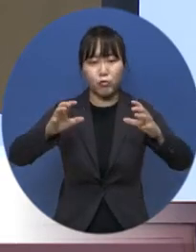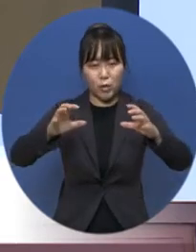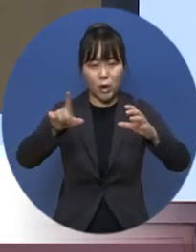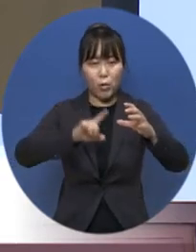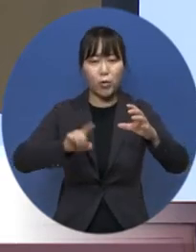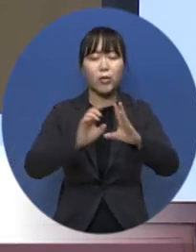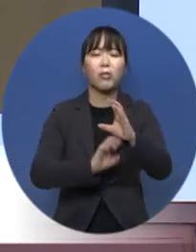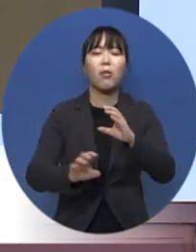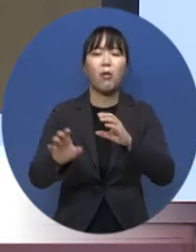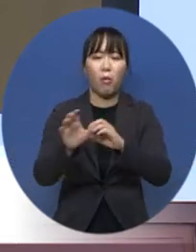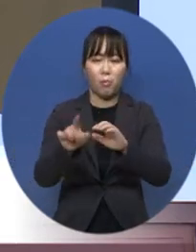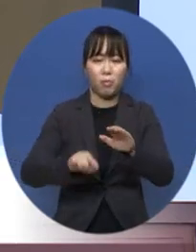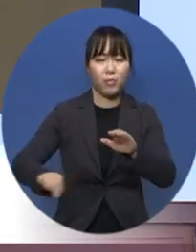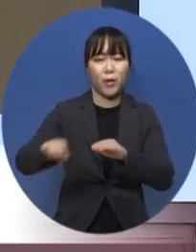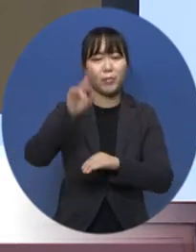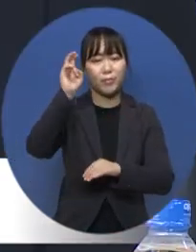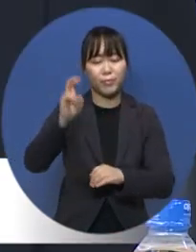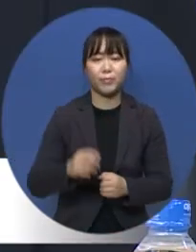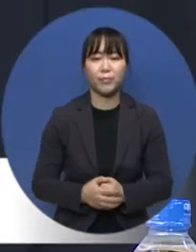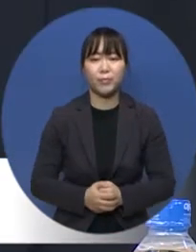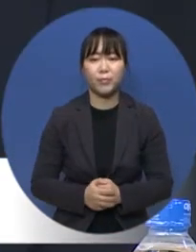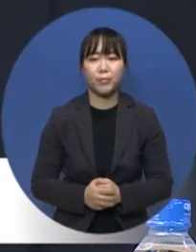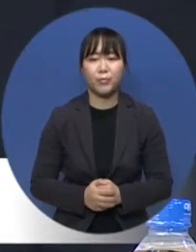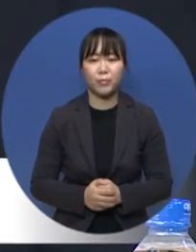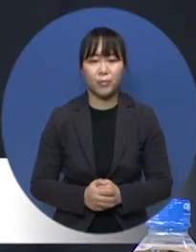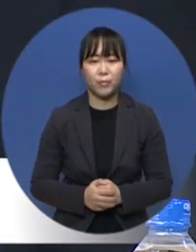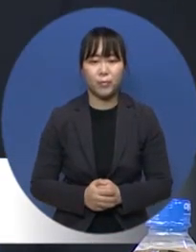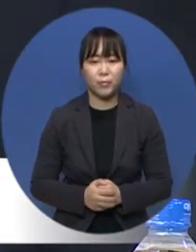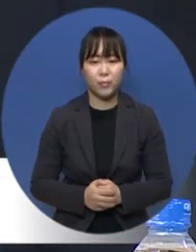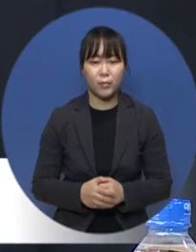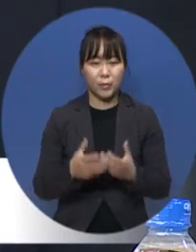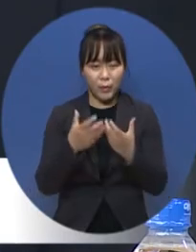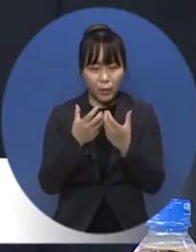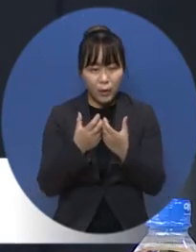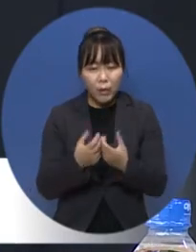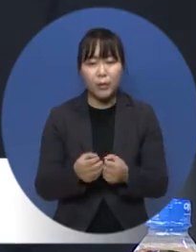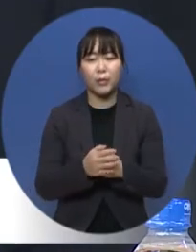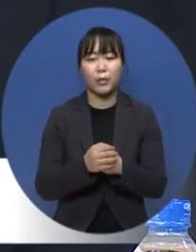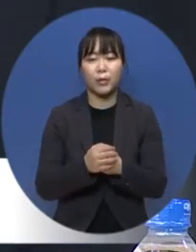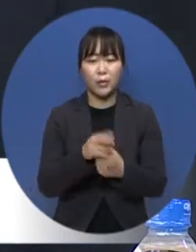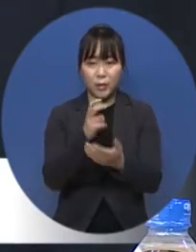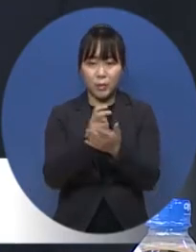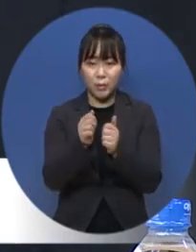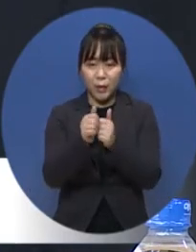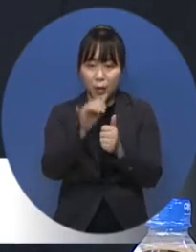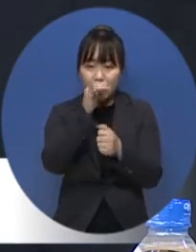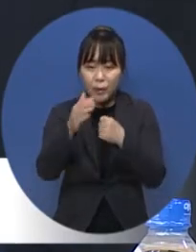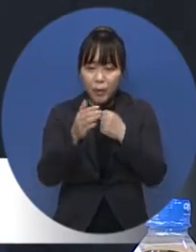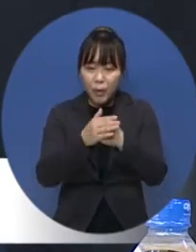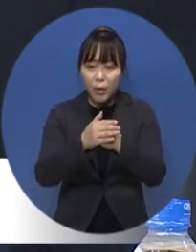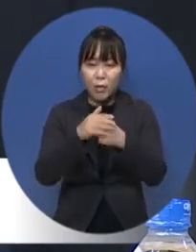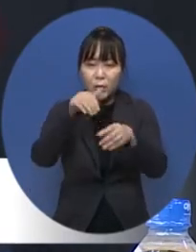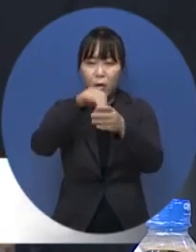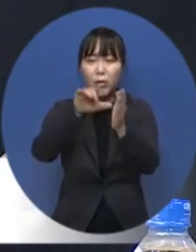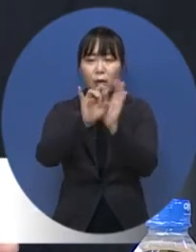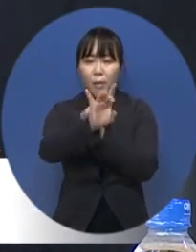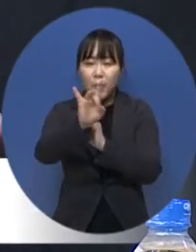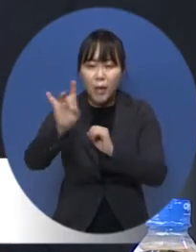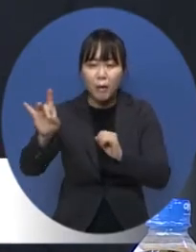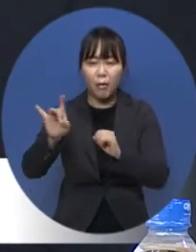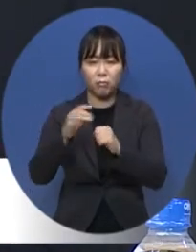한 걸음 나아가는 것일 겁니다. 이례적으로 지침에 따라 지금 하다 보니 매 선거 때마다